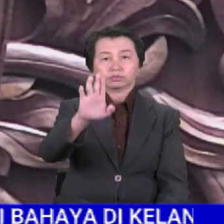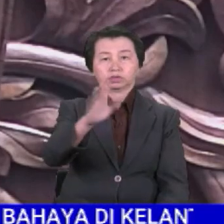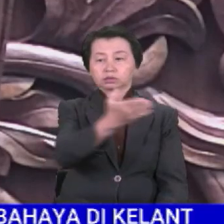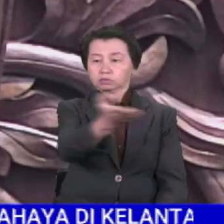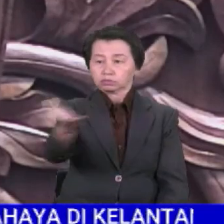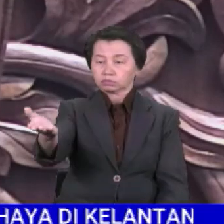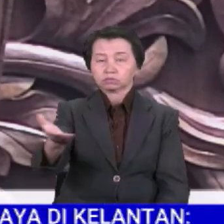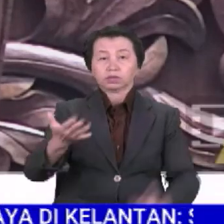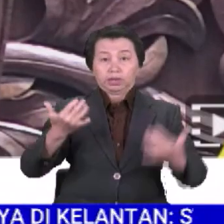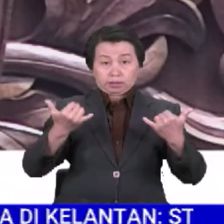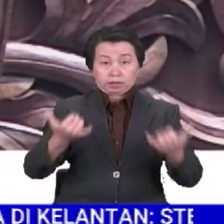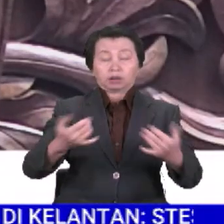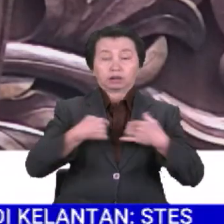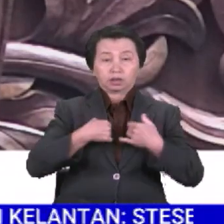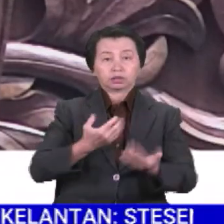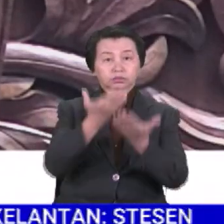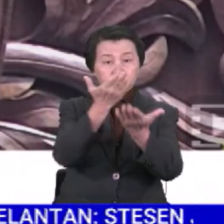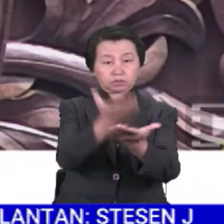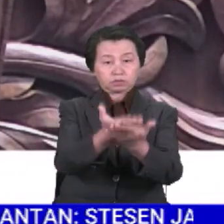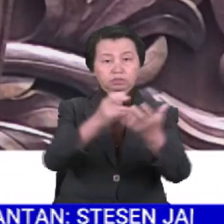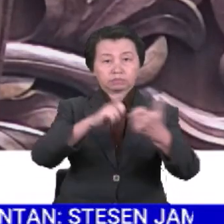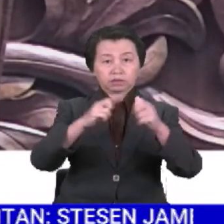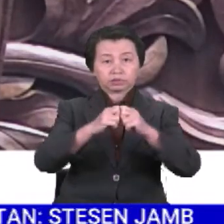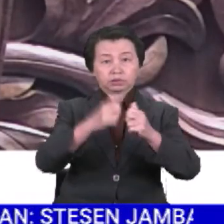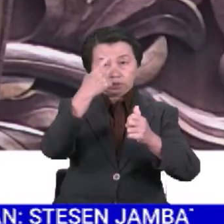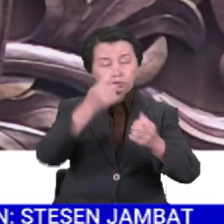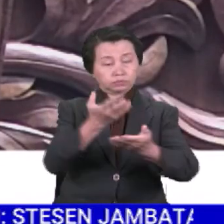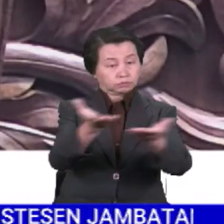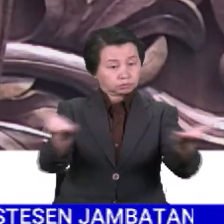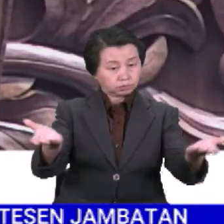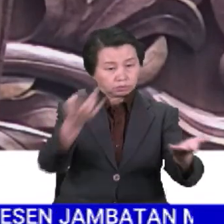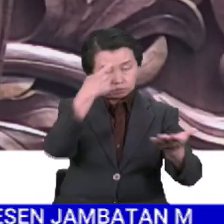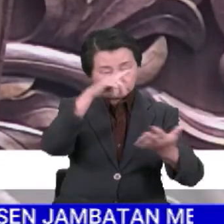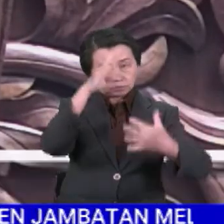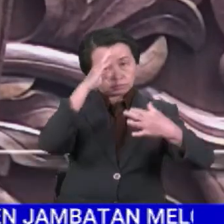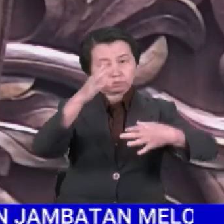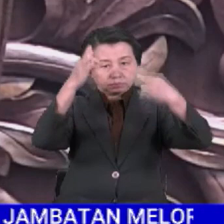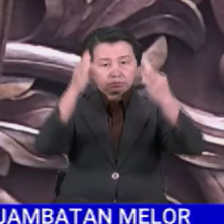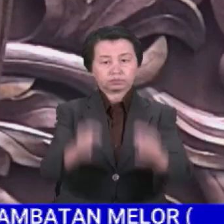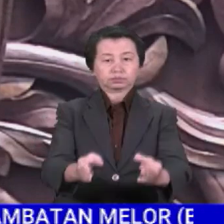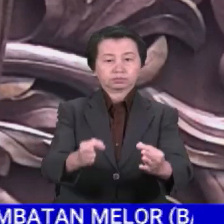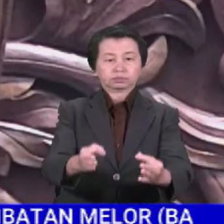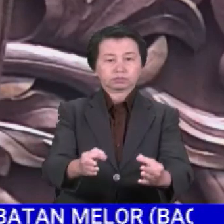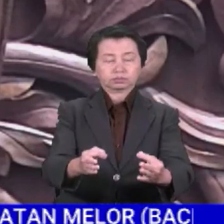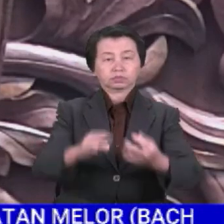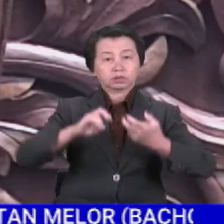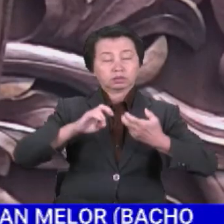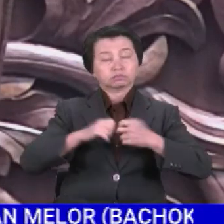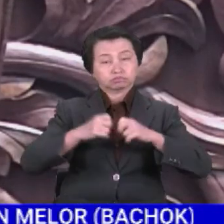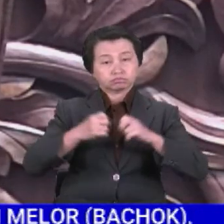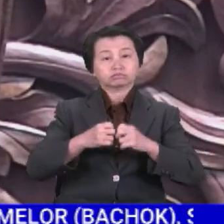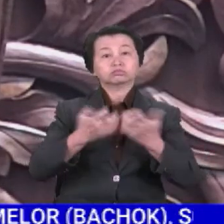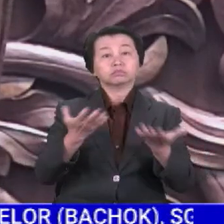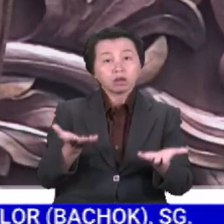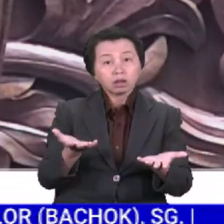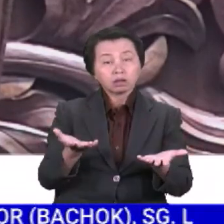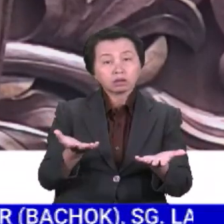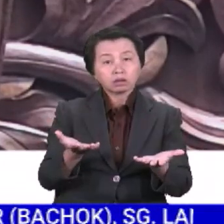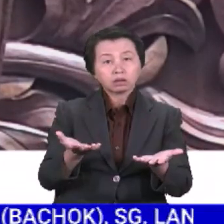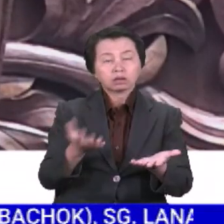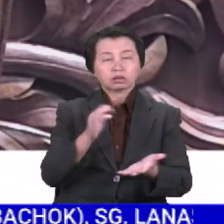sekarang saya Kemukakan masalah kepada majelis bagi diputuskan masalahnya ialah